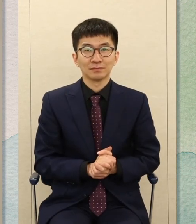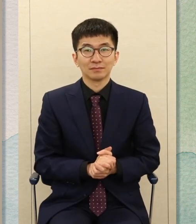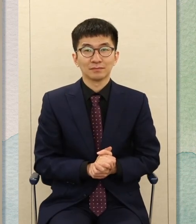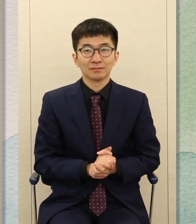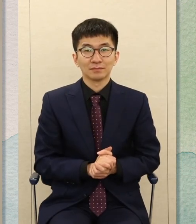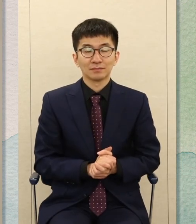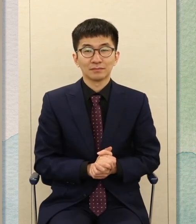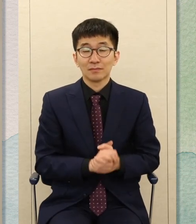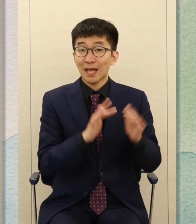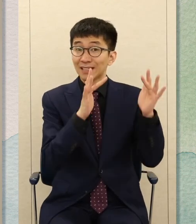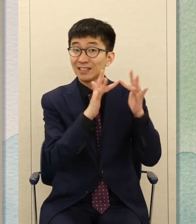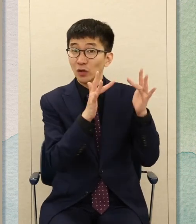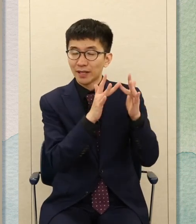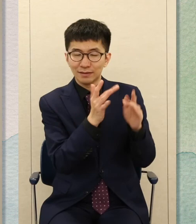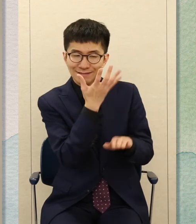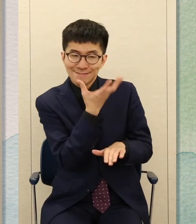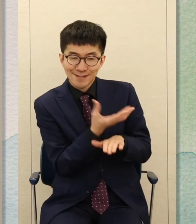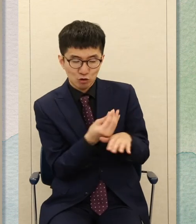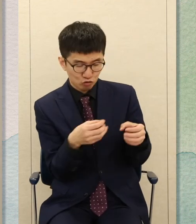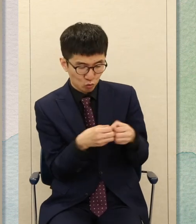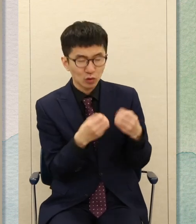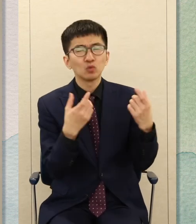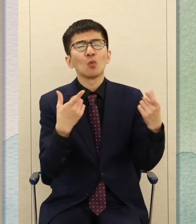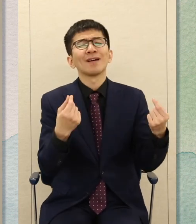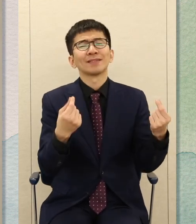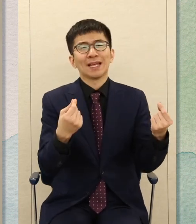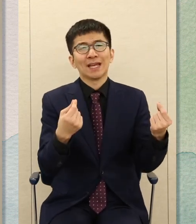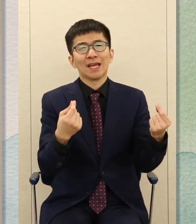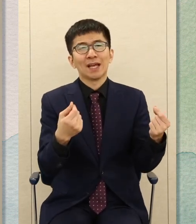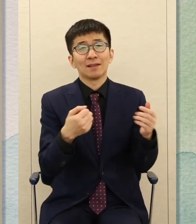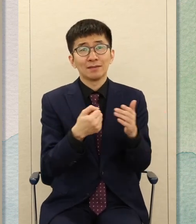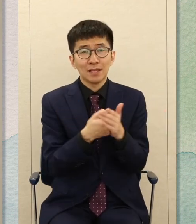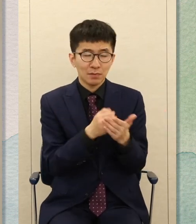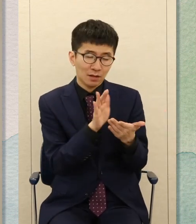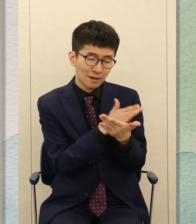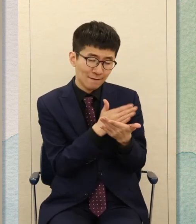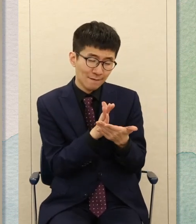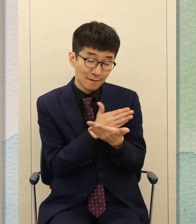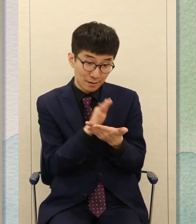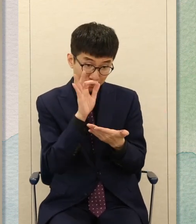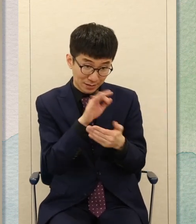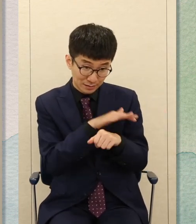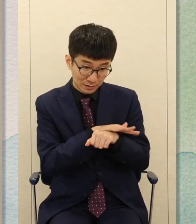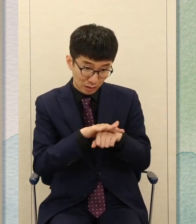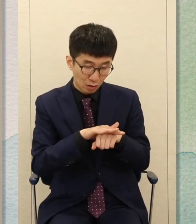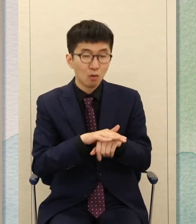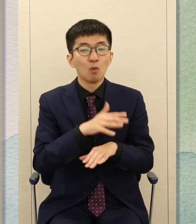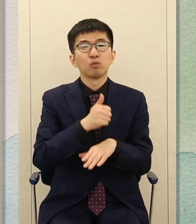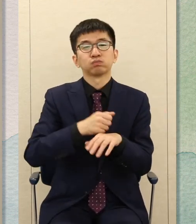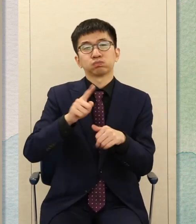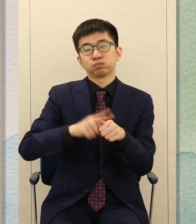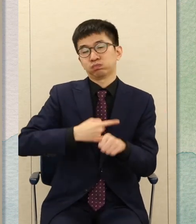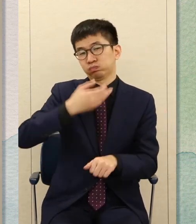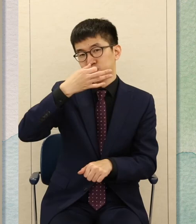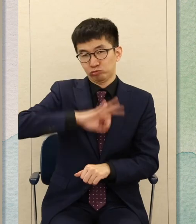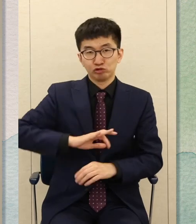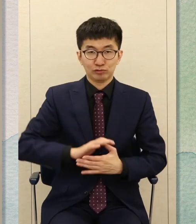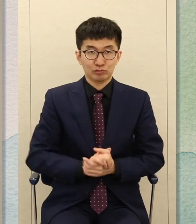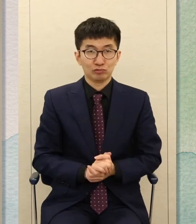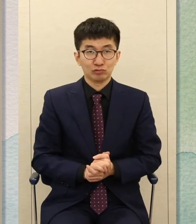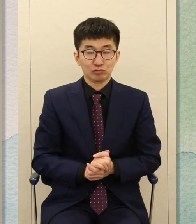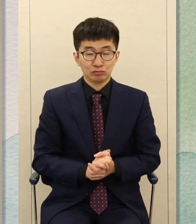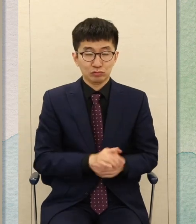그러니까 웹소설도 역시 마찬가지로 그와 같은 방식으로 잘 미리 가려 뽑을 수만 있다면 뭐가 안 되겠어요. 사실 토론거리에